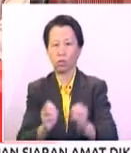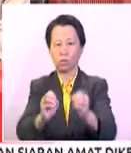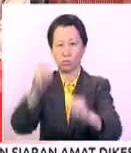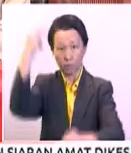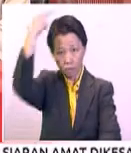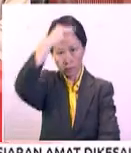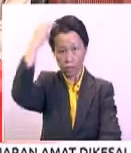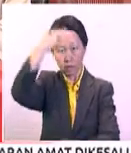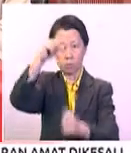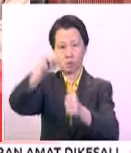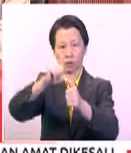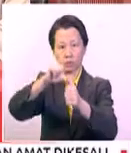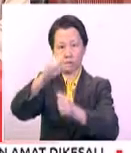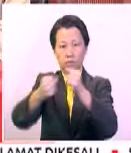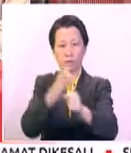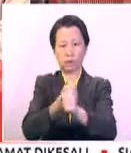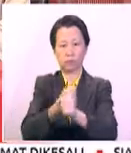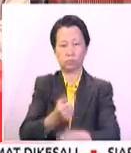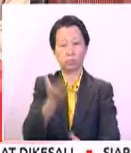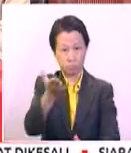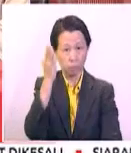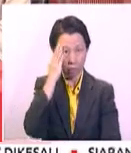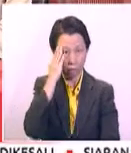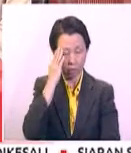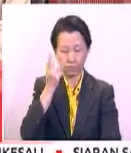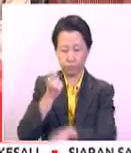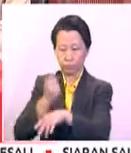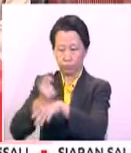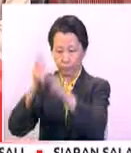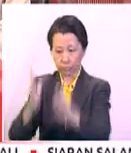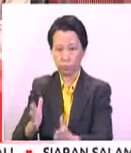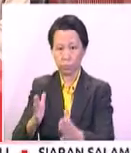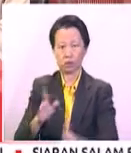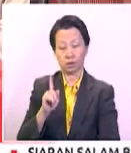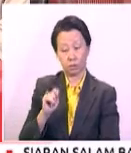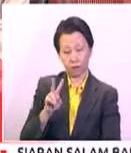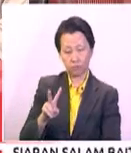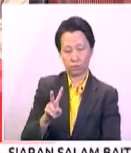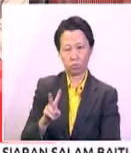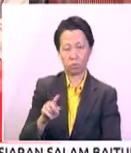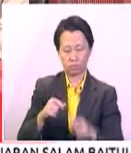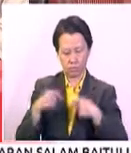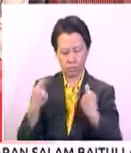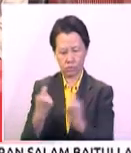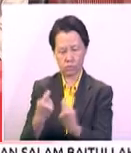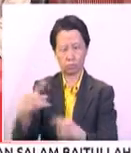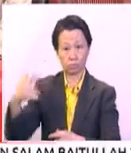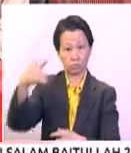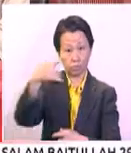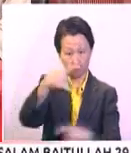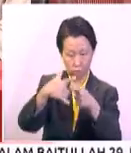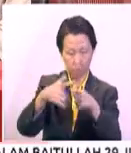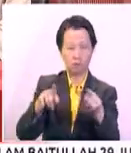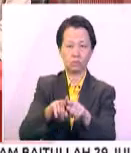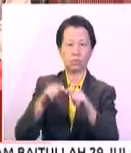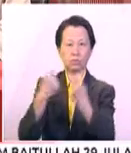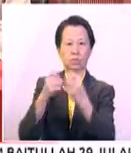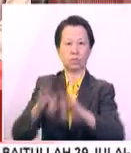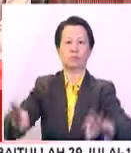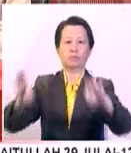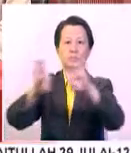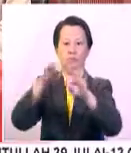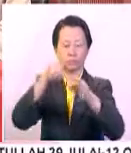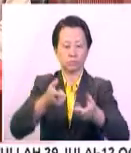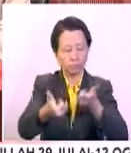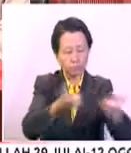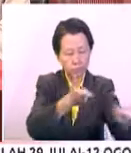haji setiap tahun. Ya, namun tahukah anda, petugas di udara iaitu kru penerbangan juga menjadi pasukan penting bagi